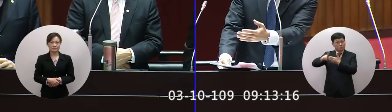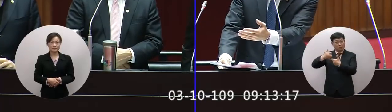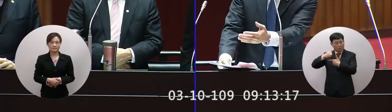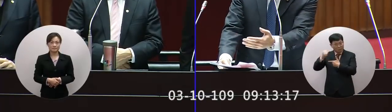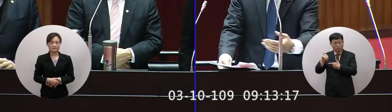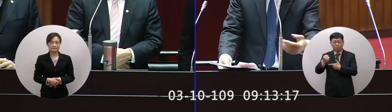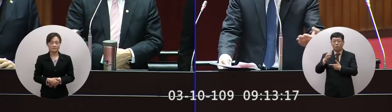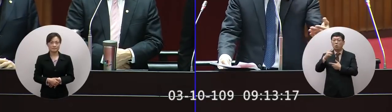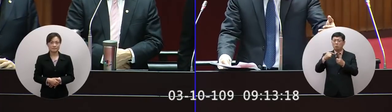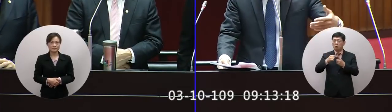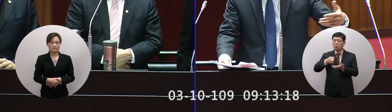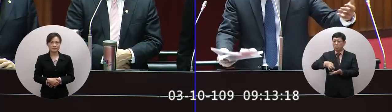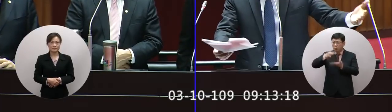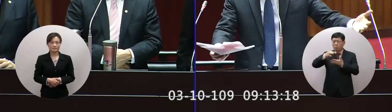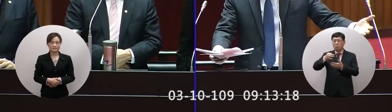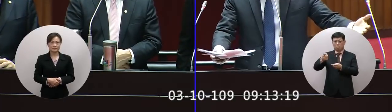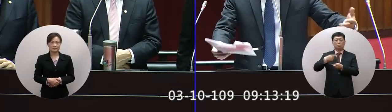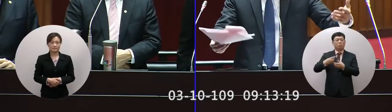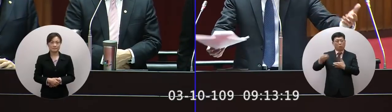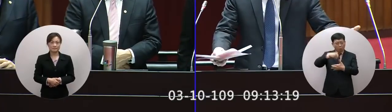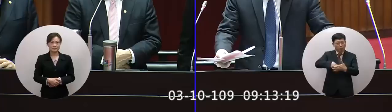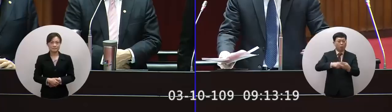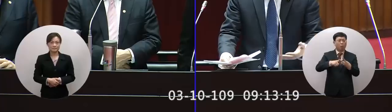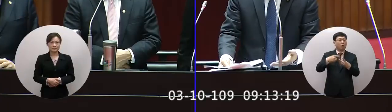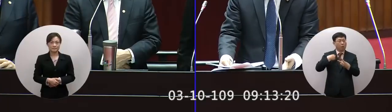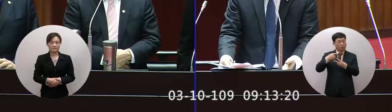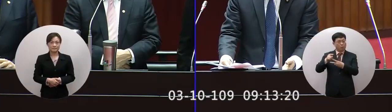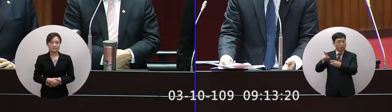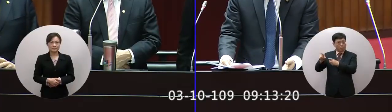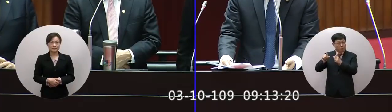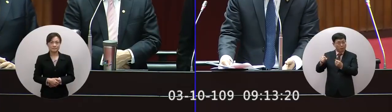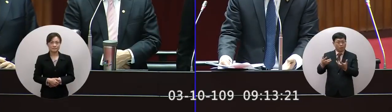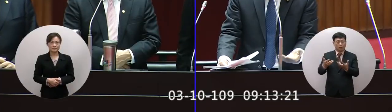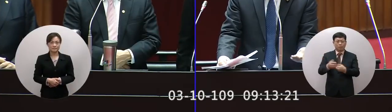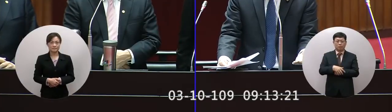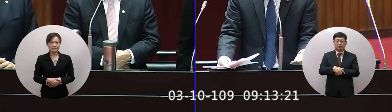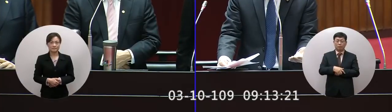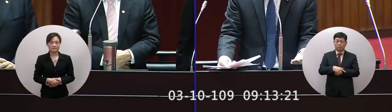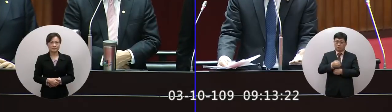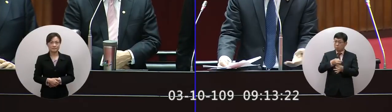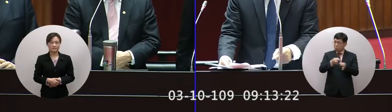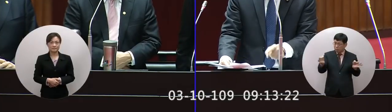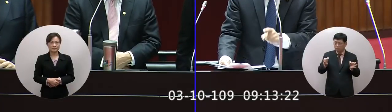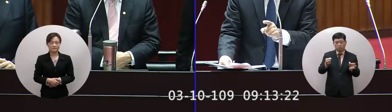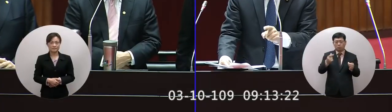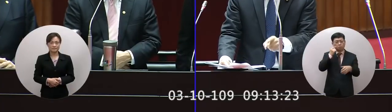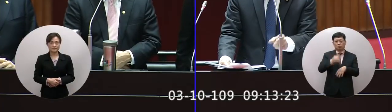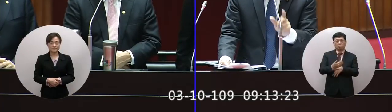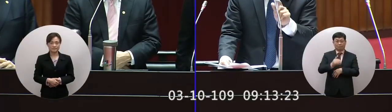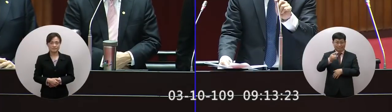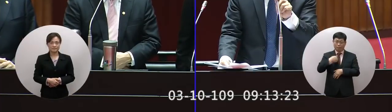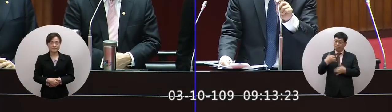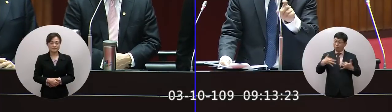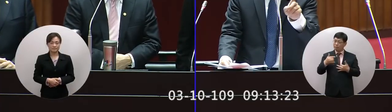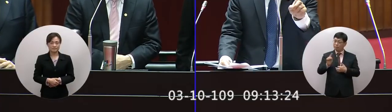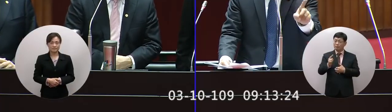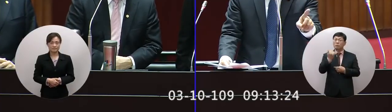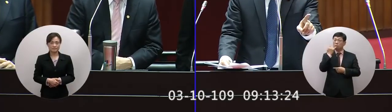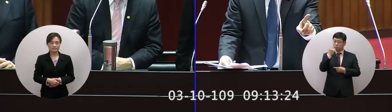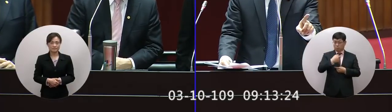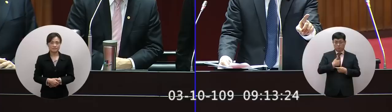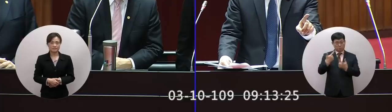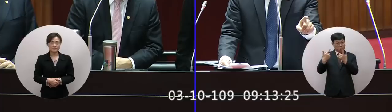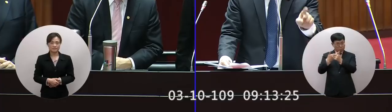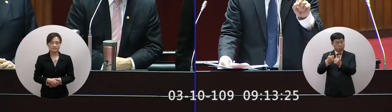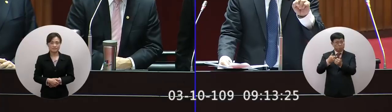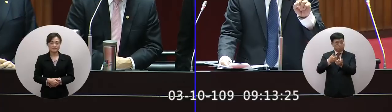议，他某一个人建议就纳进去，或者就来考虑纳进去，这雨露均沾不难。可是我的问题在于，你能不能对